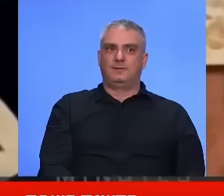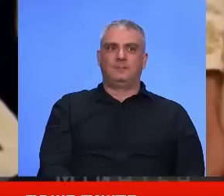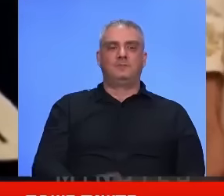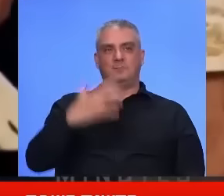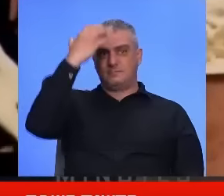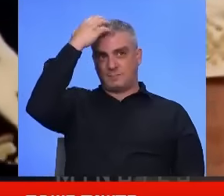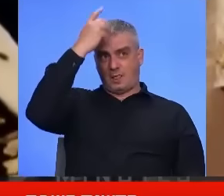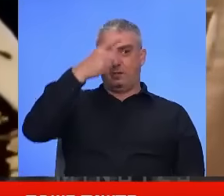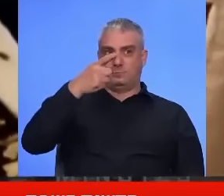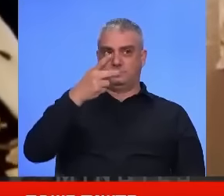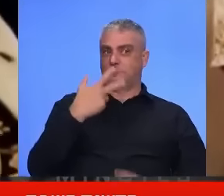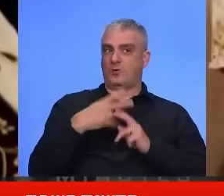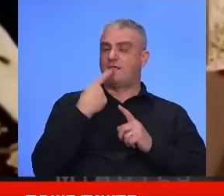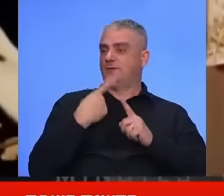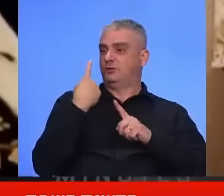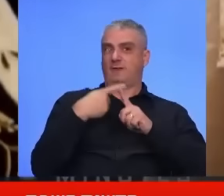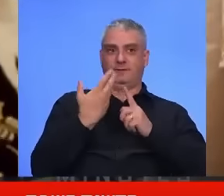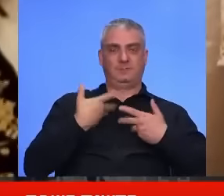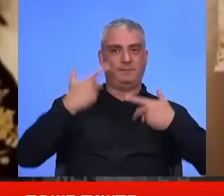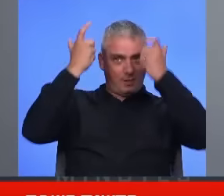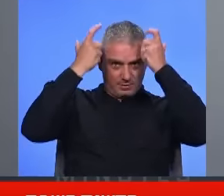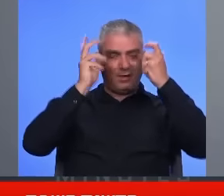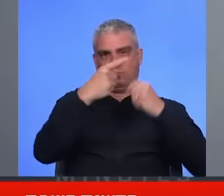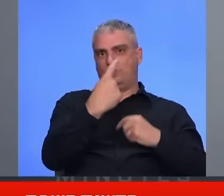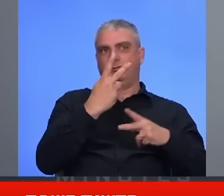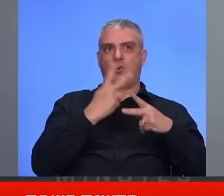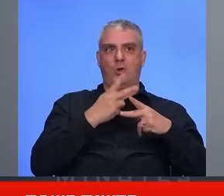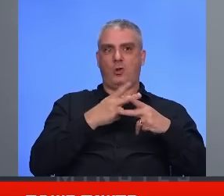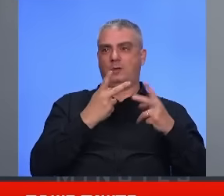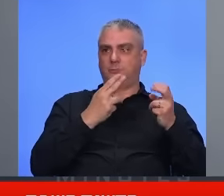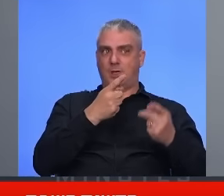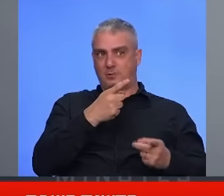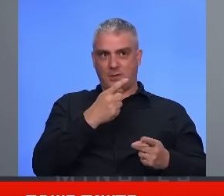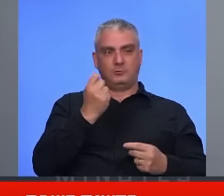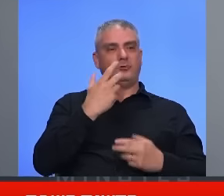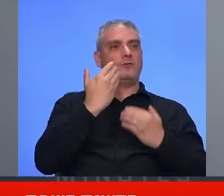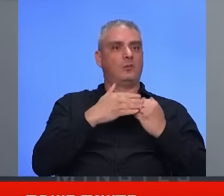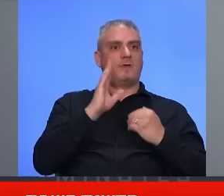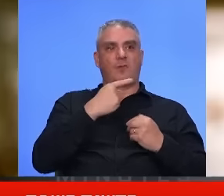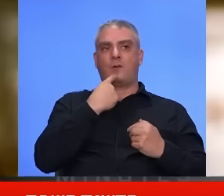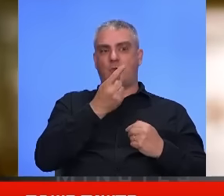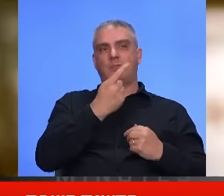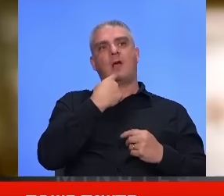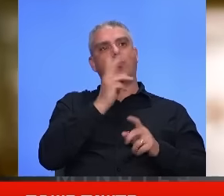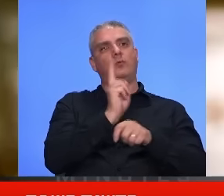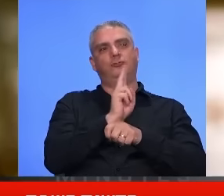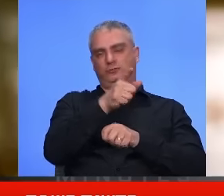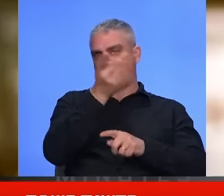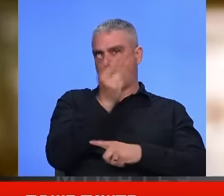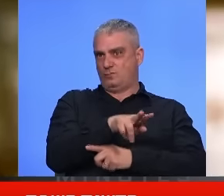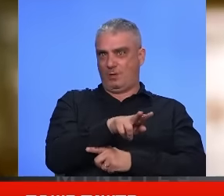המלך צ'ארלס שרק לפני שנה וחצי הוכתר גם הוא חולה בסרטן בשבועות האחרונים היו אפילו דיווחים שקריים על